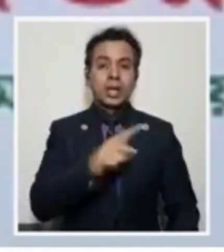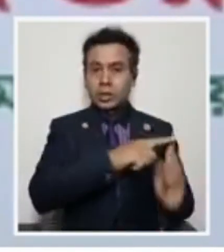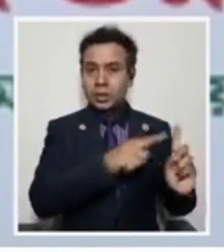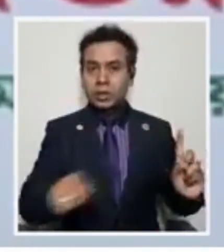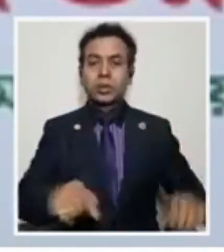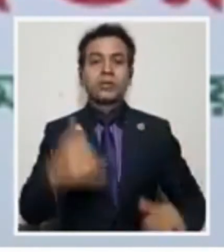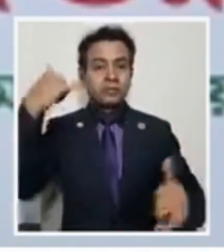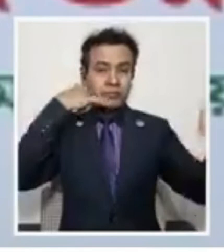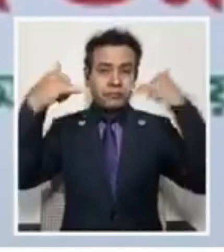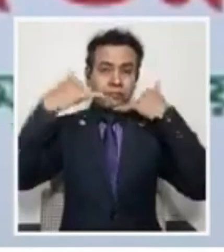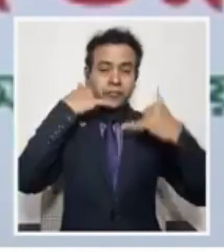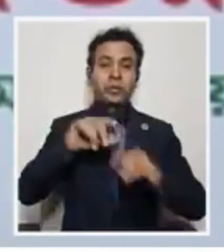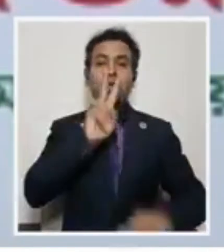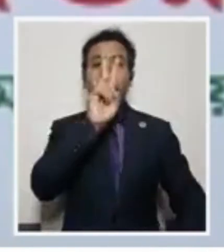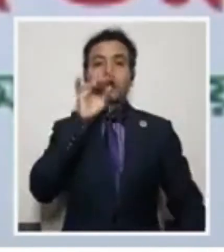2,33,574টি, এ পর্যন্ত